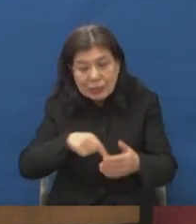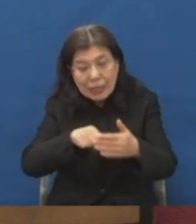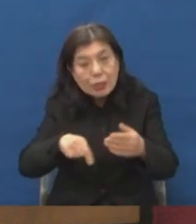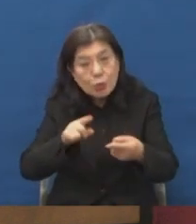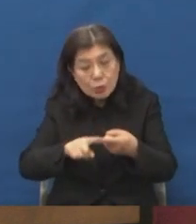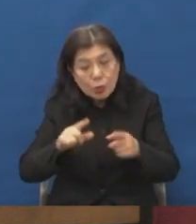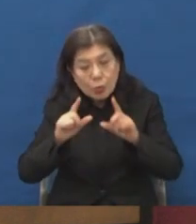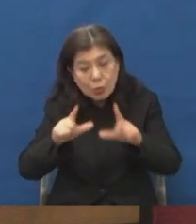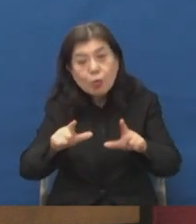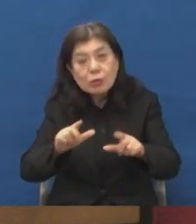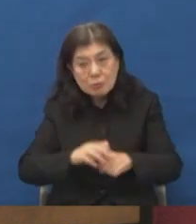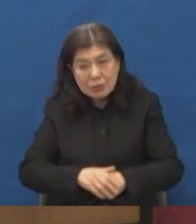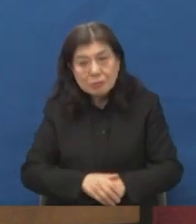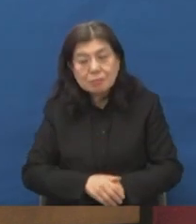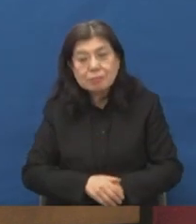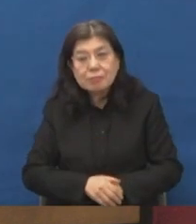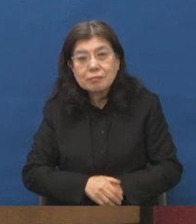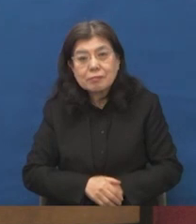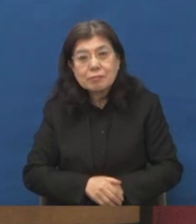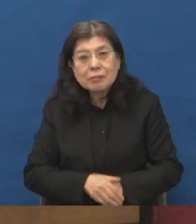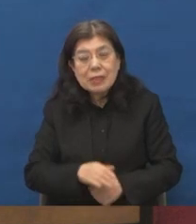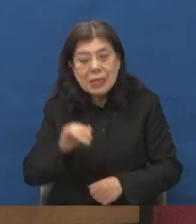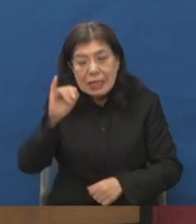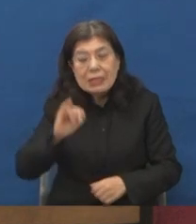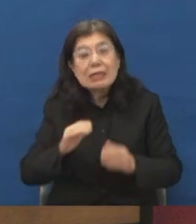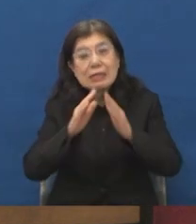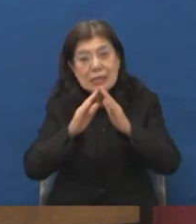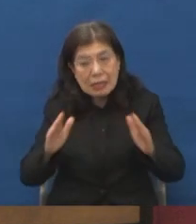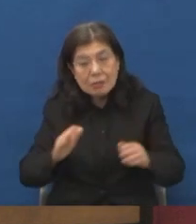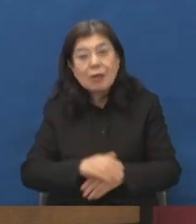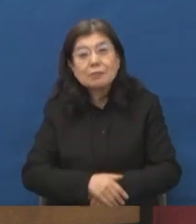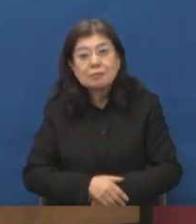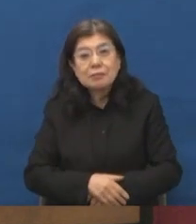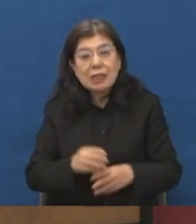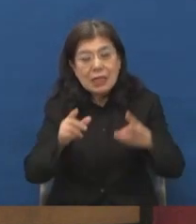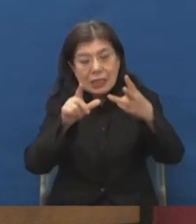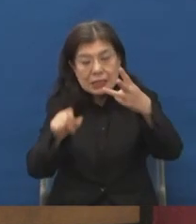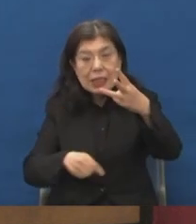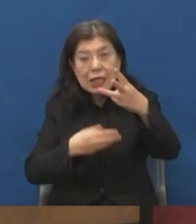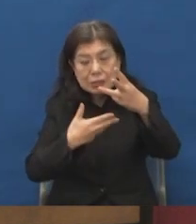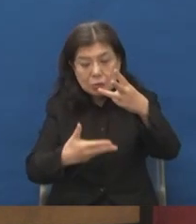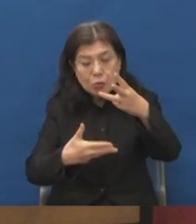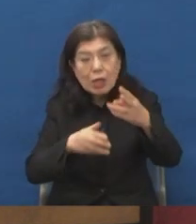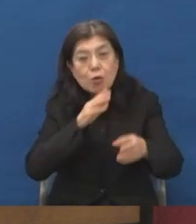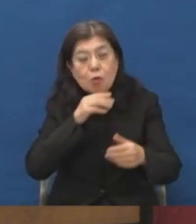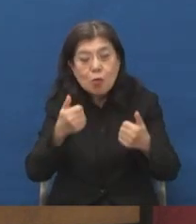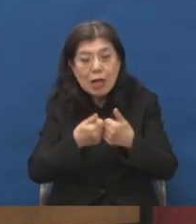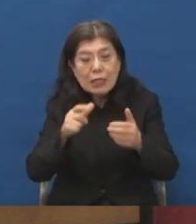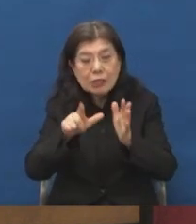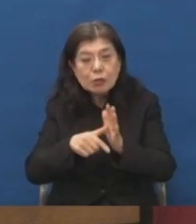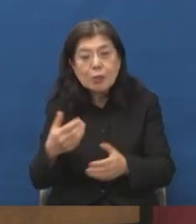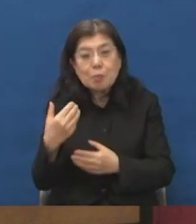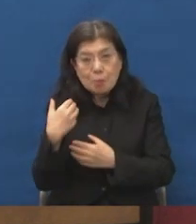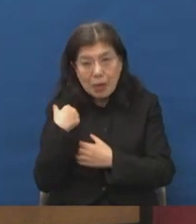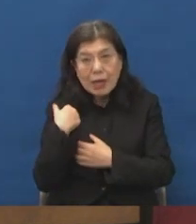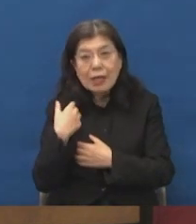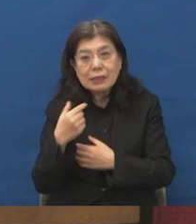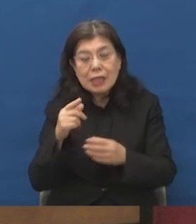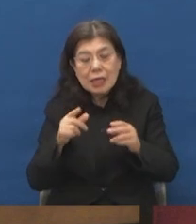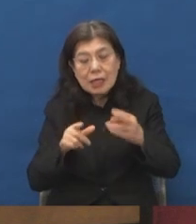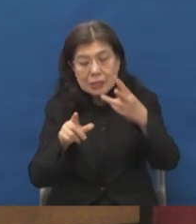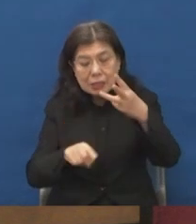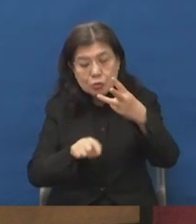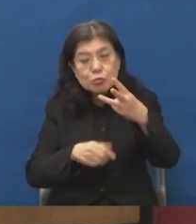ご報告申し上げます。本委員会といたしましては、3月8日の本会議において付託を受け、19日に議